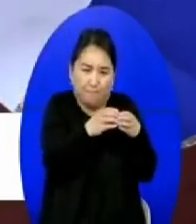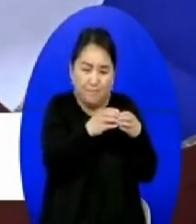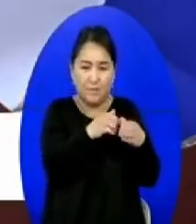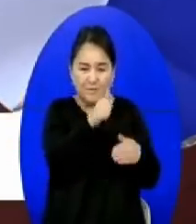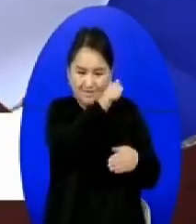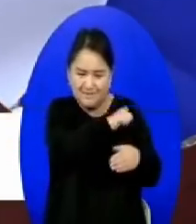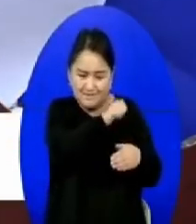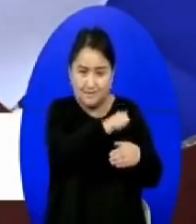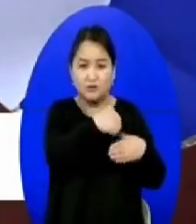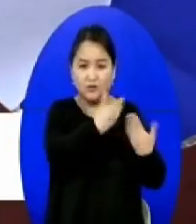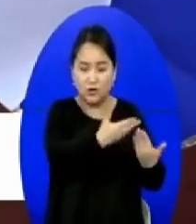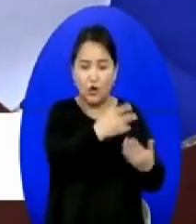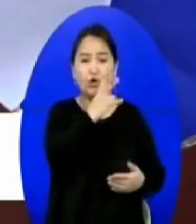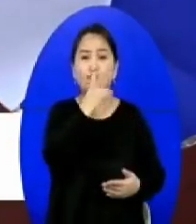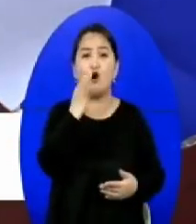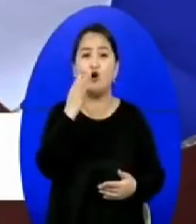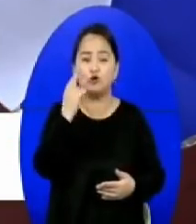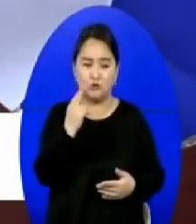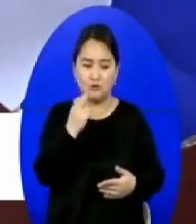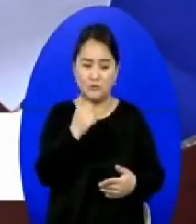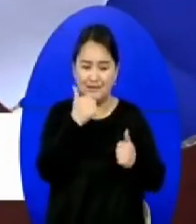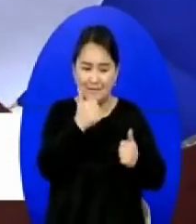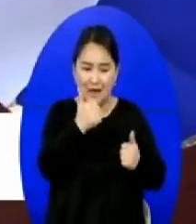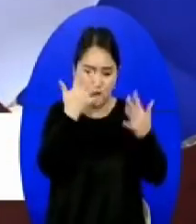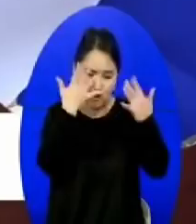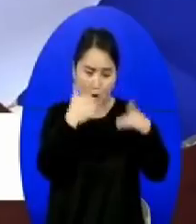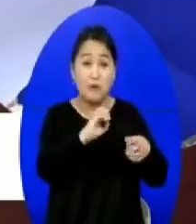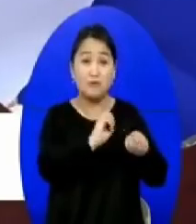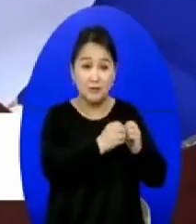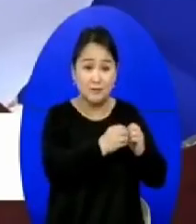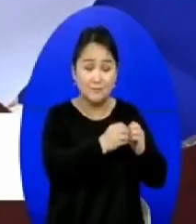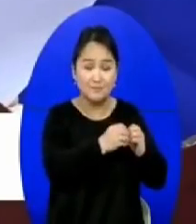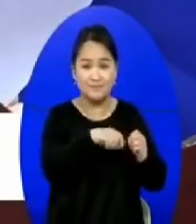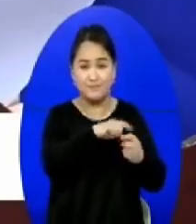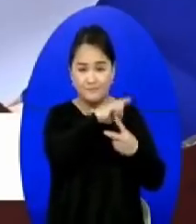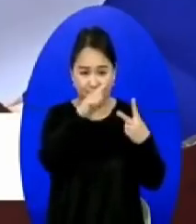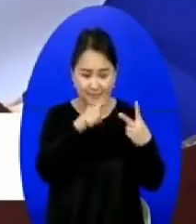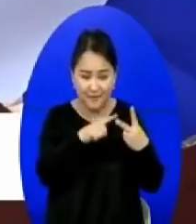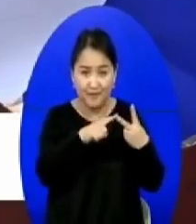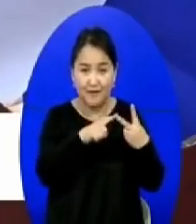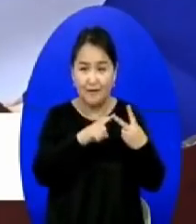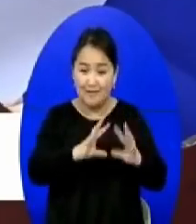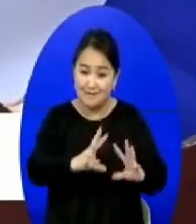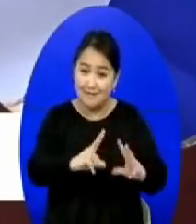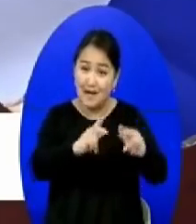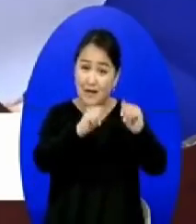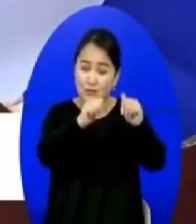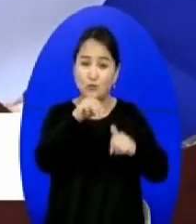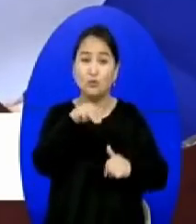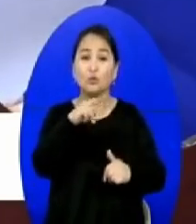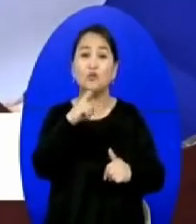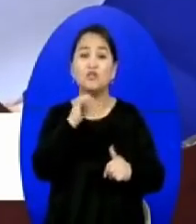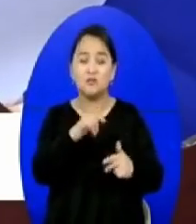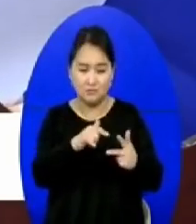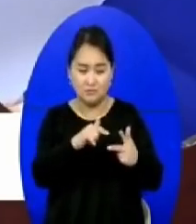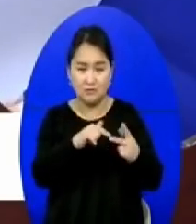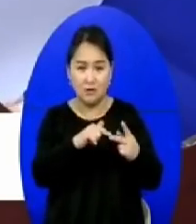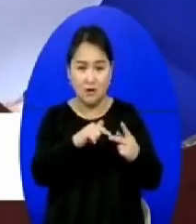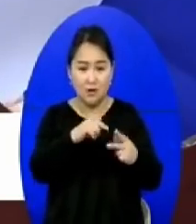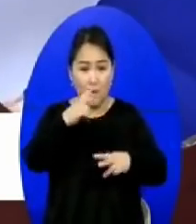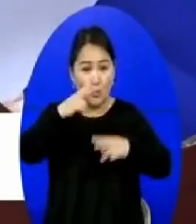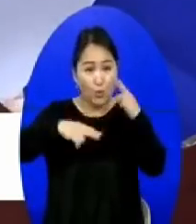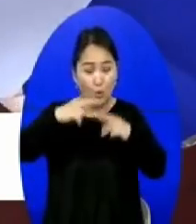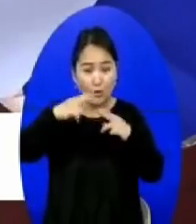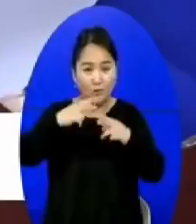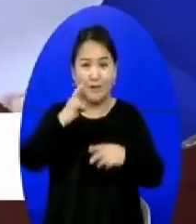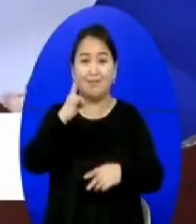ажлыг сайтар зохион байгуулах. Хоёрдугаар, сайжулсан төлсний хоёр дахь үйлдвэрийг налдах дүүрэгт барих засгийн